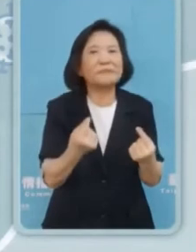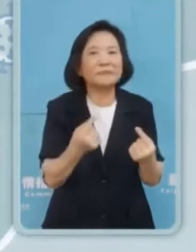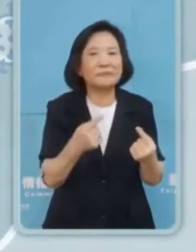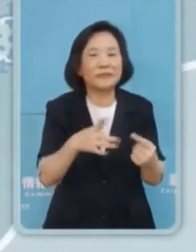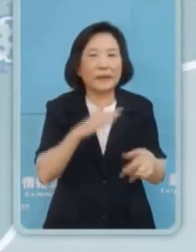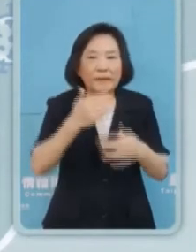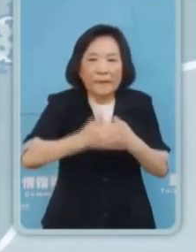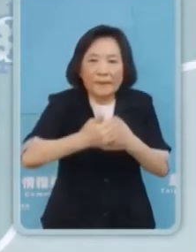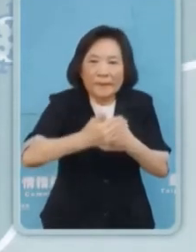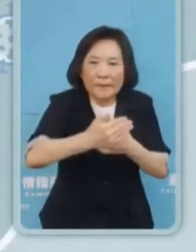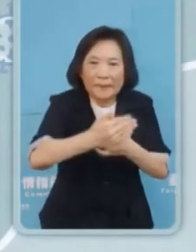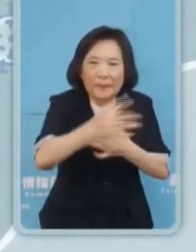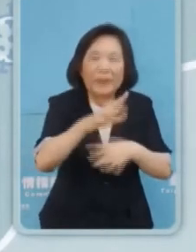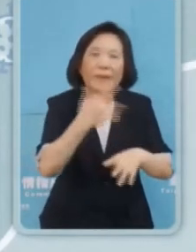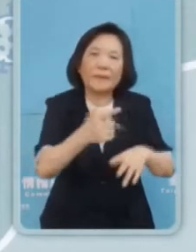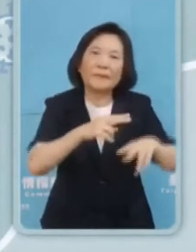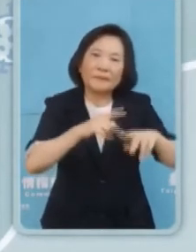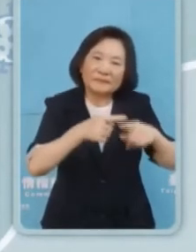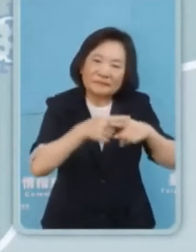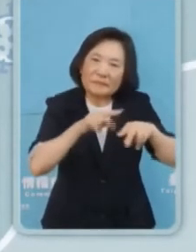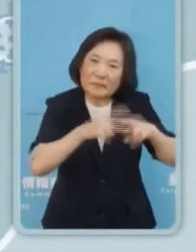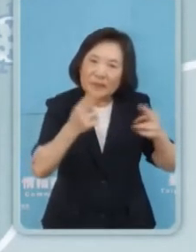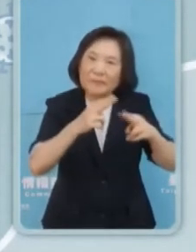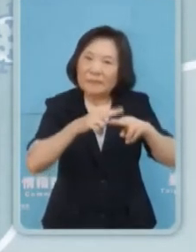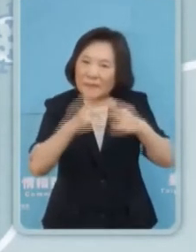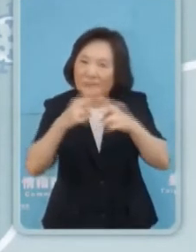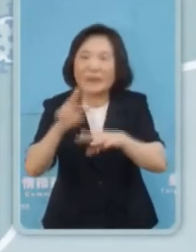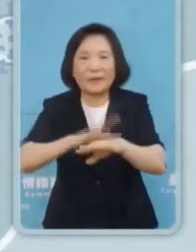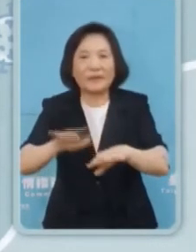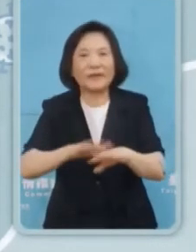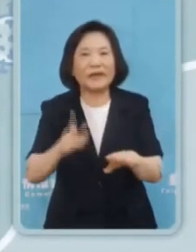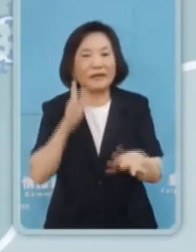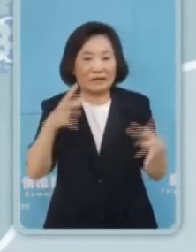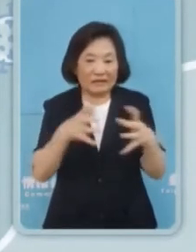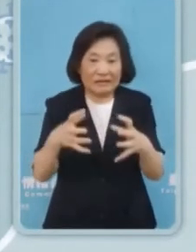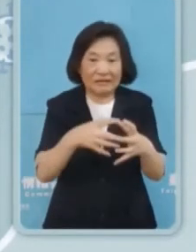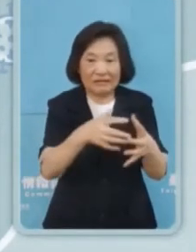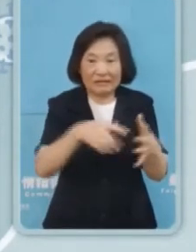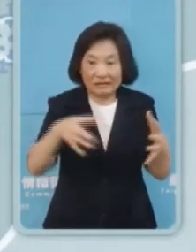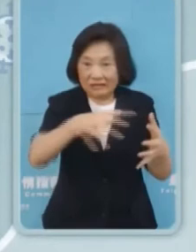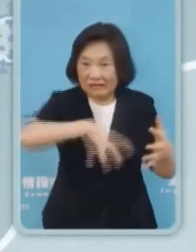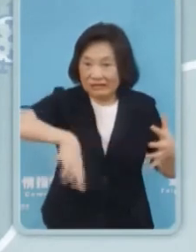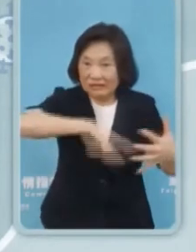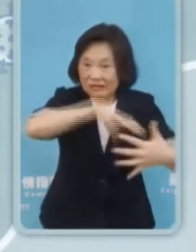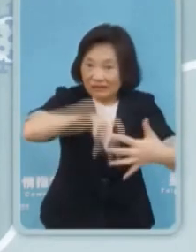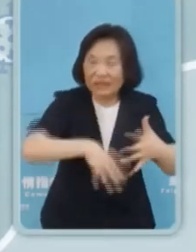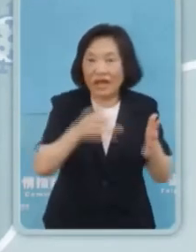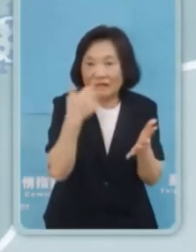宽管制。那还是把那个聚餐，你知道哈，就群聚吃完还是摆最后。